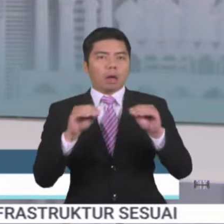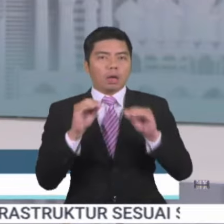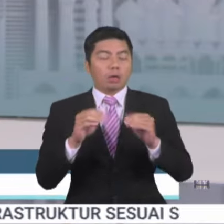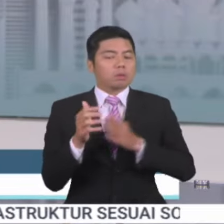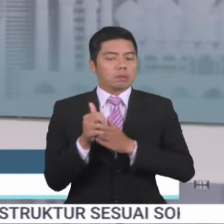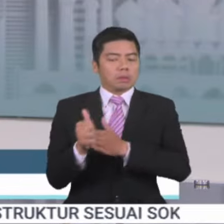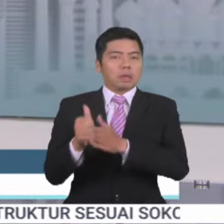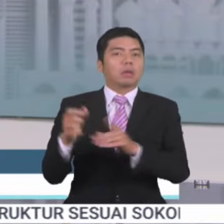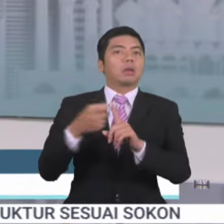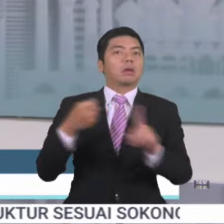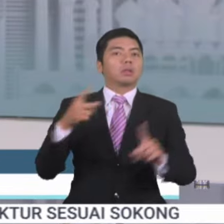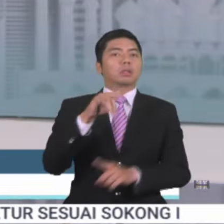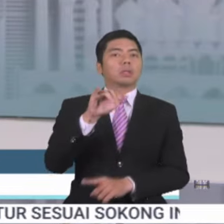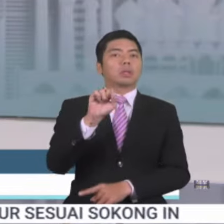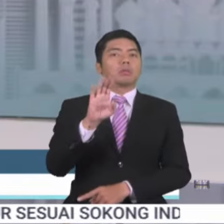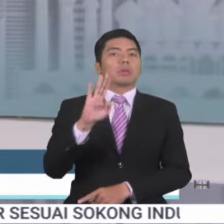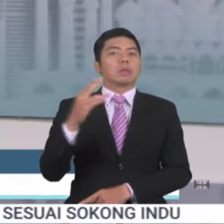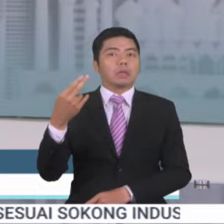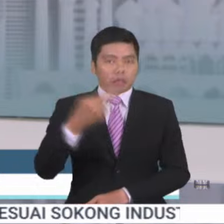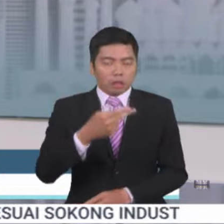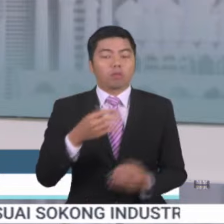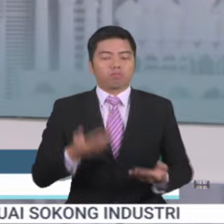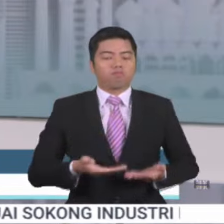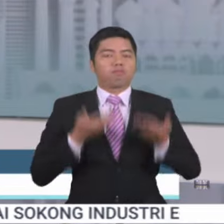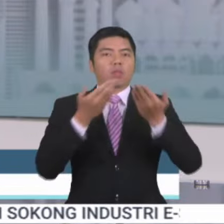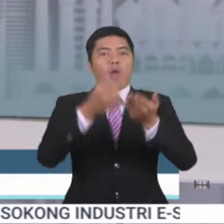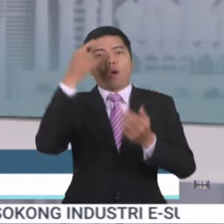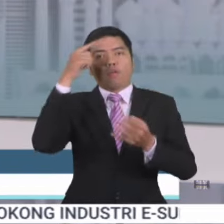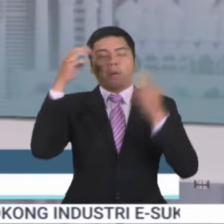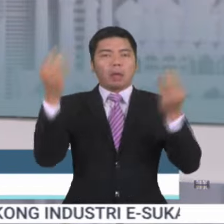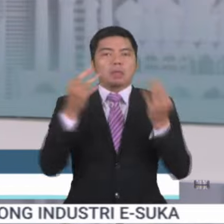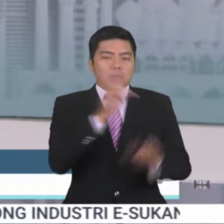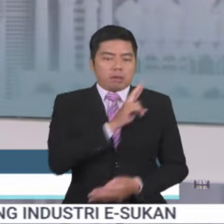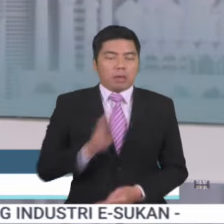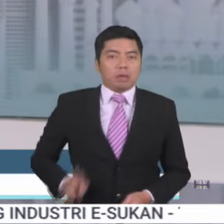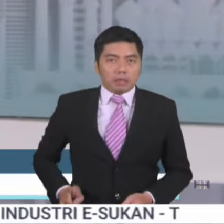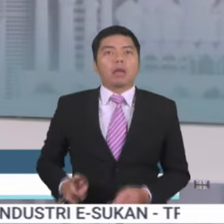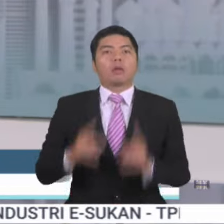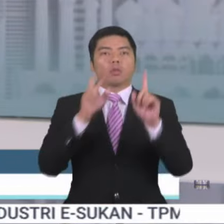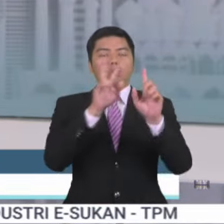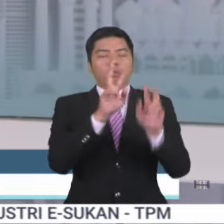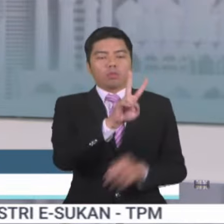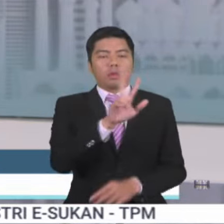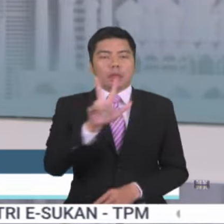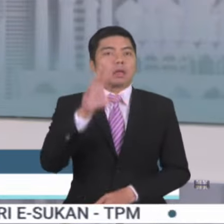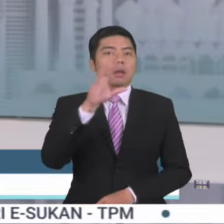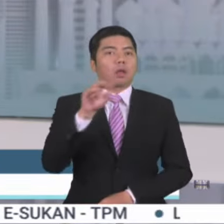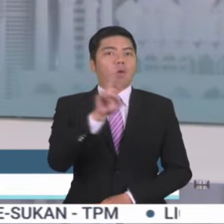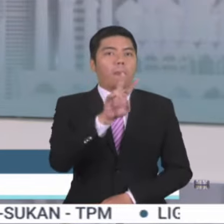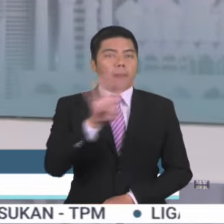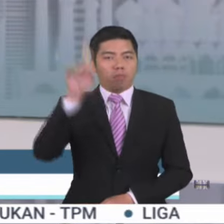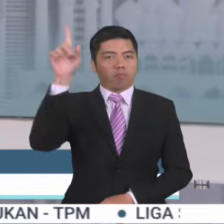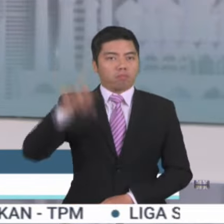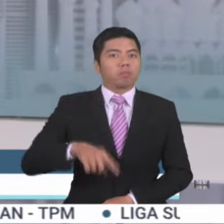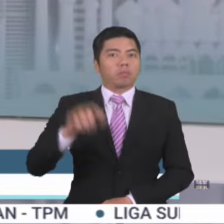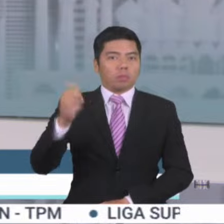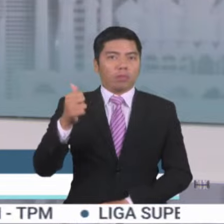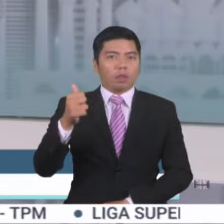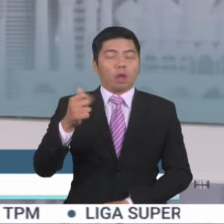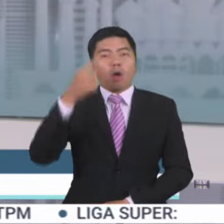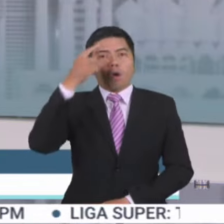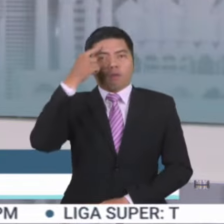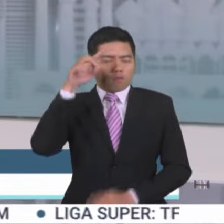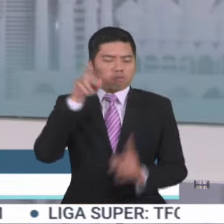yang dibawa kumpulan GISBH kepada Majlis Raja-Raja pada 23 dan 24 Oktober ini. Pandangan